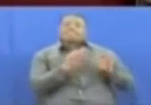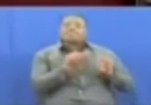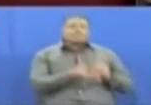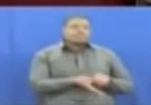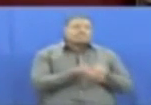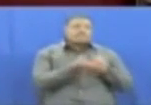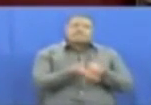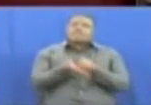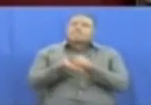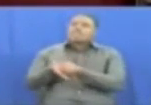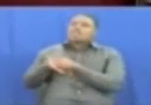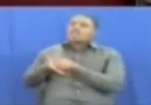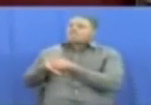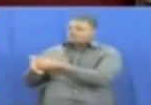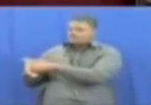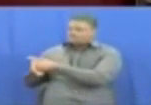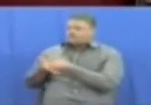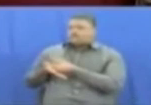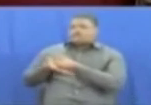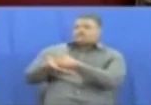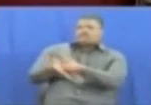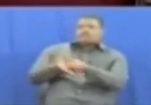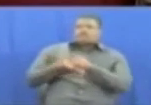kusaidiana na wenzetu hawa